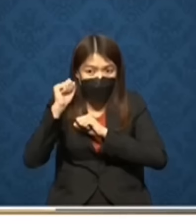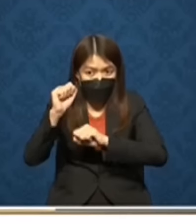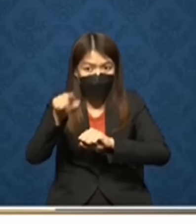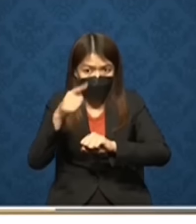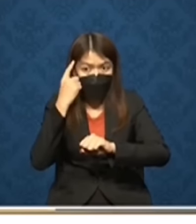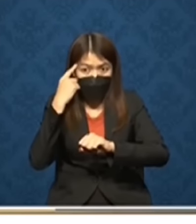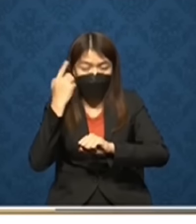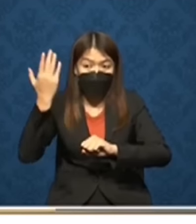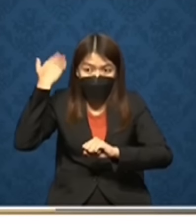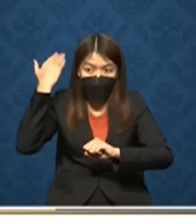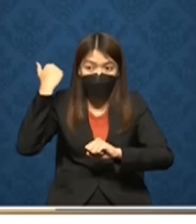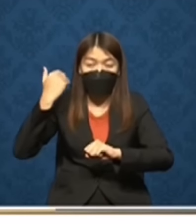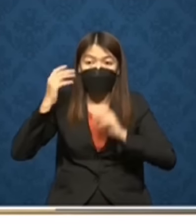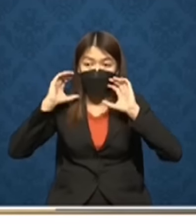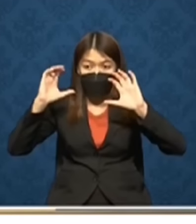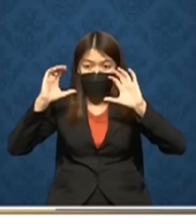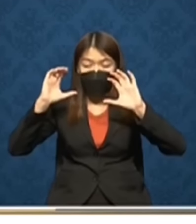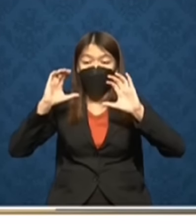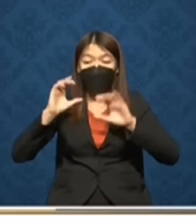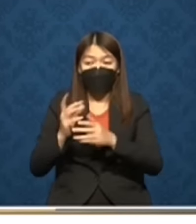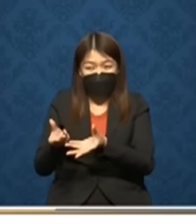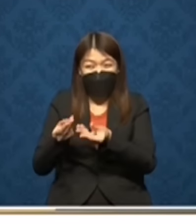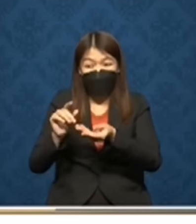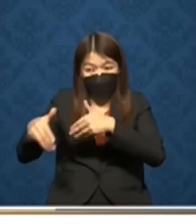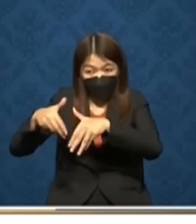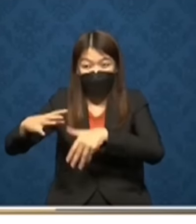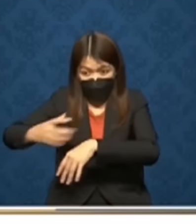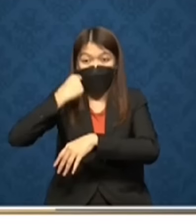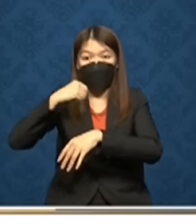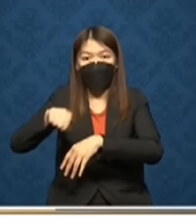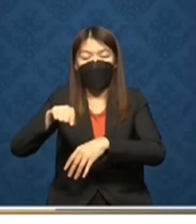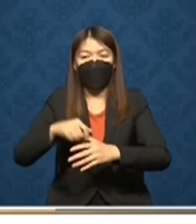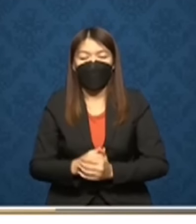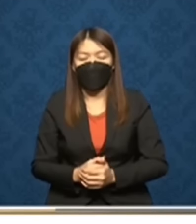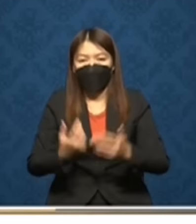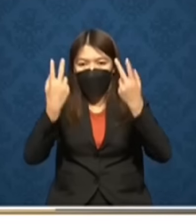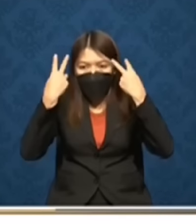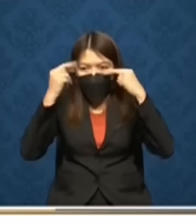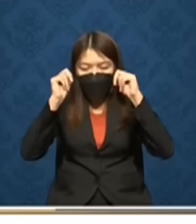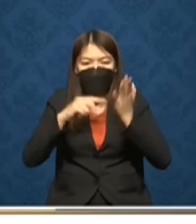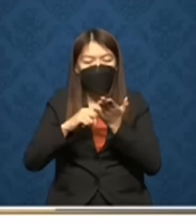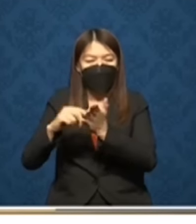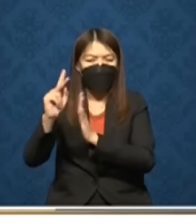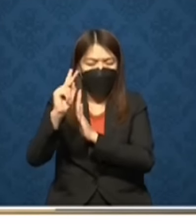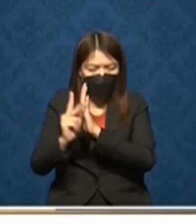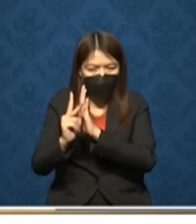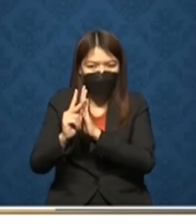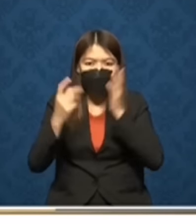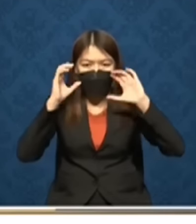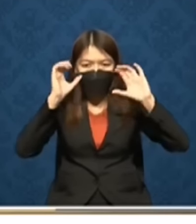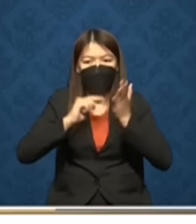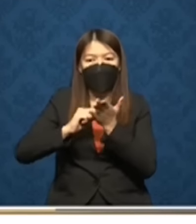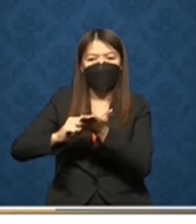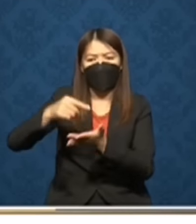ะที่ผ่านมาเนี่ยรัฐมาบุกรุกนายกได้เสนอกฎหมายโดยรัฐบาลได้เสนอกฎหมาย